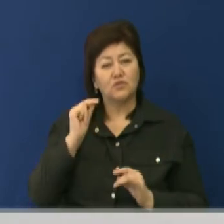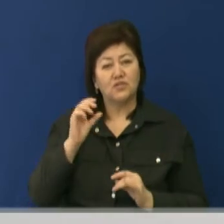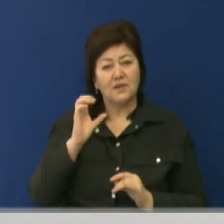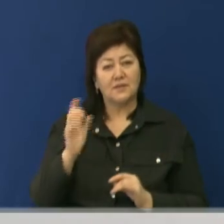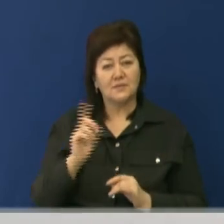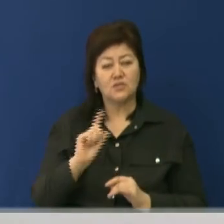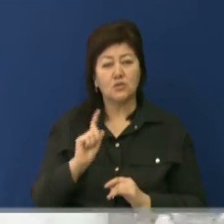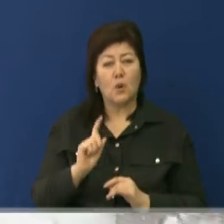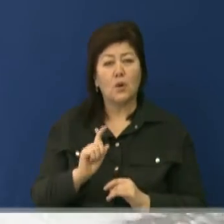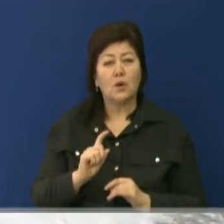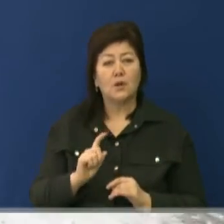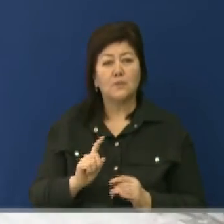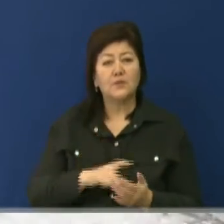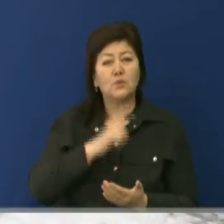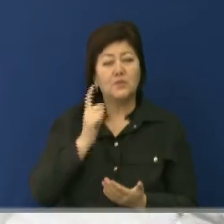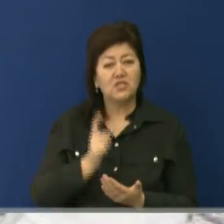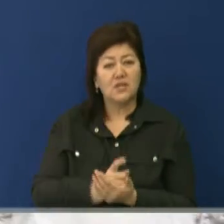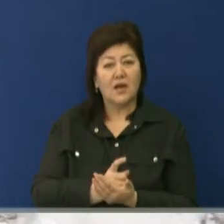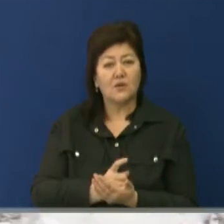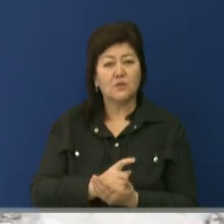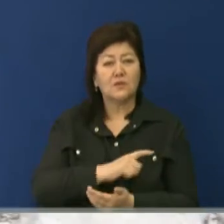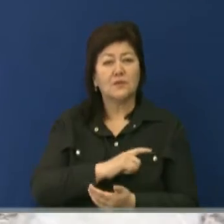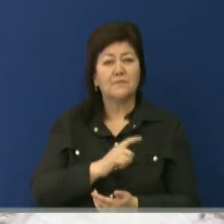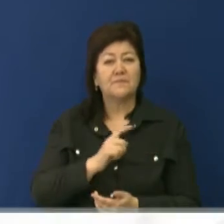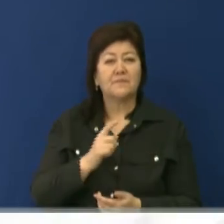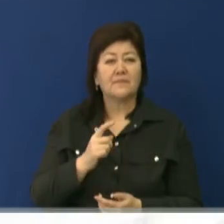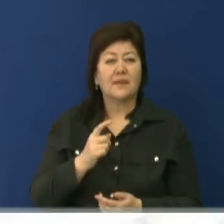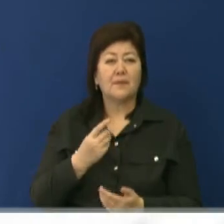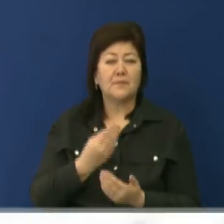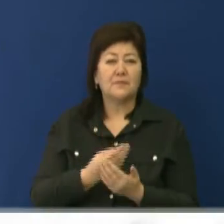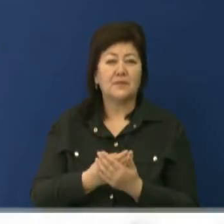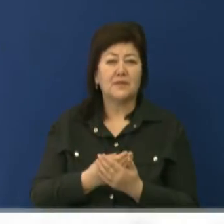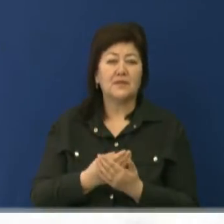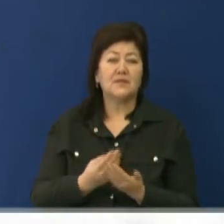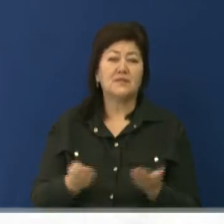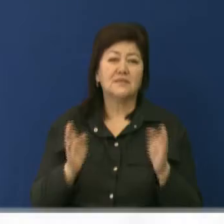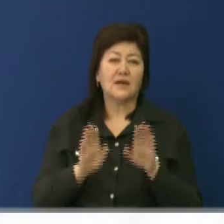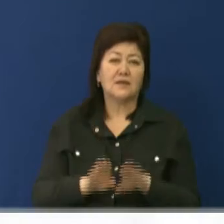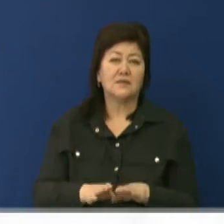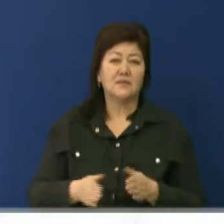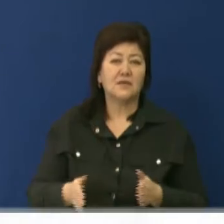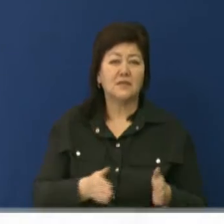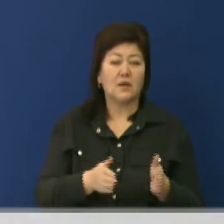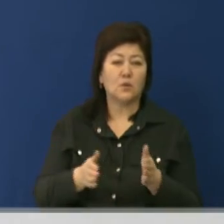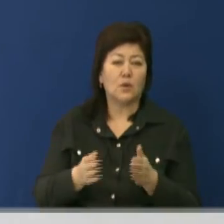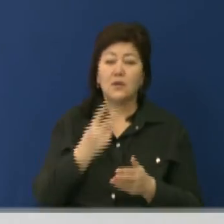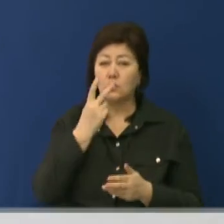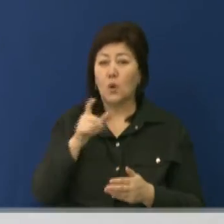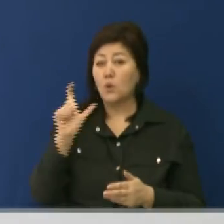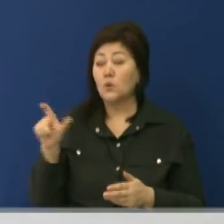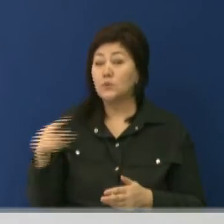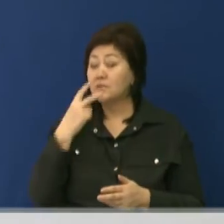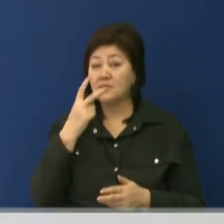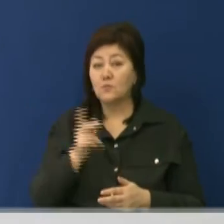автокөлік жолдары барлық бағыттар бойынша жабылды. Қазіргі уақытта 15 жол учаскесі жабық күйінде қалып отыр. Оның 10-ы республикалық,